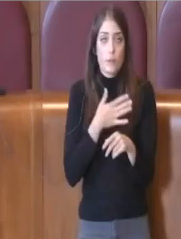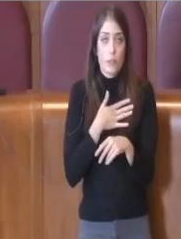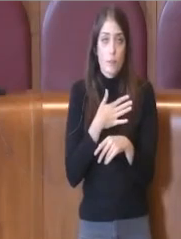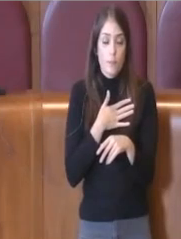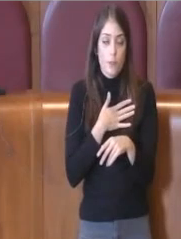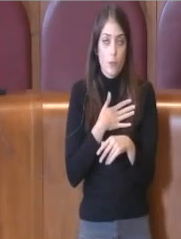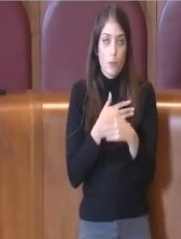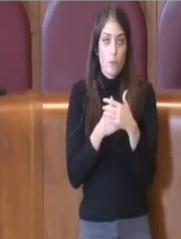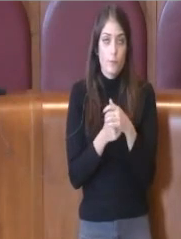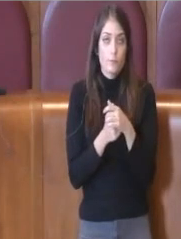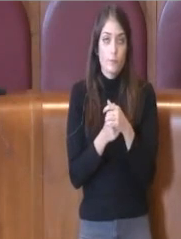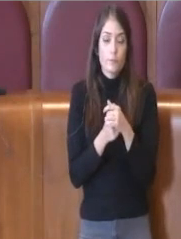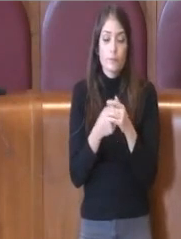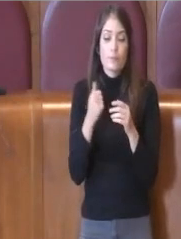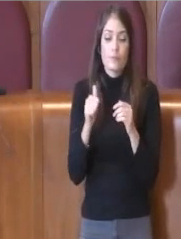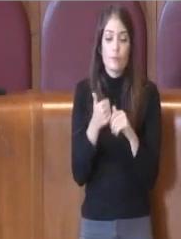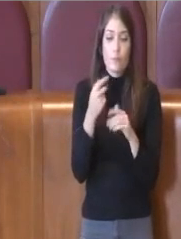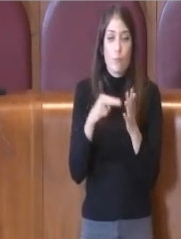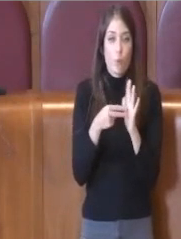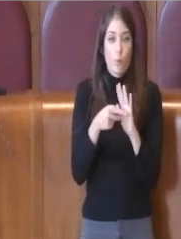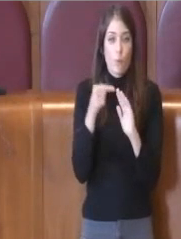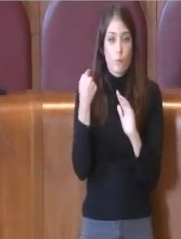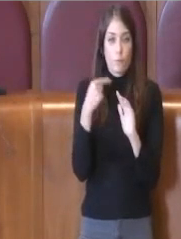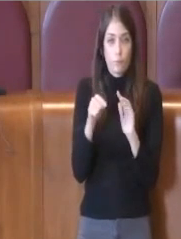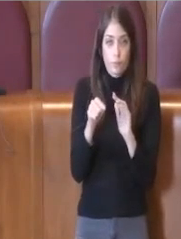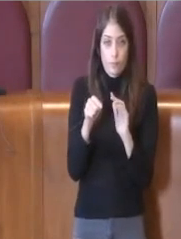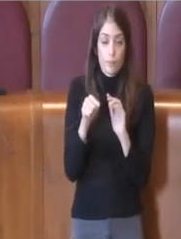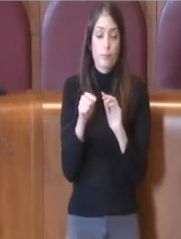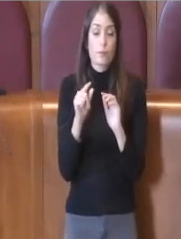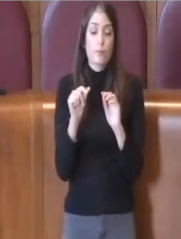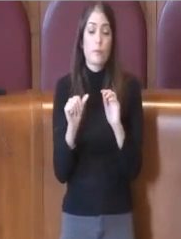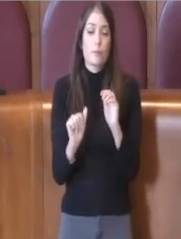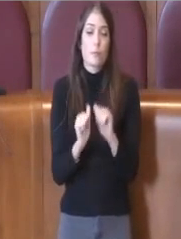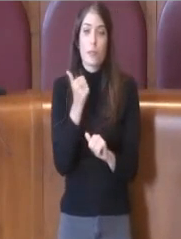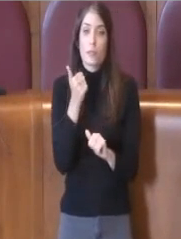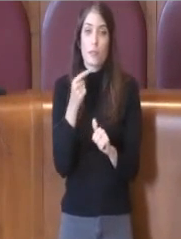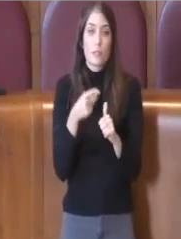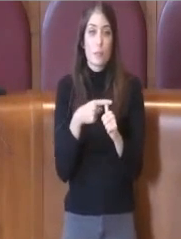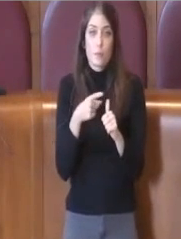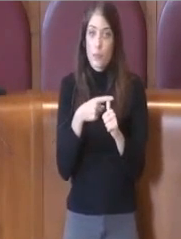Dal mio punto di vista, questa prima criticità è una delle principali, per il semplice fatto che